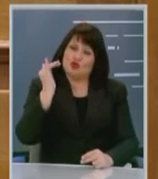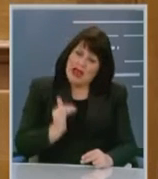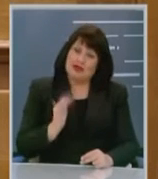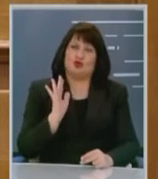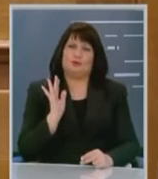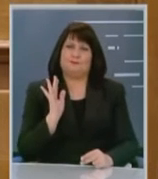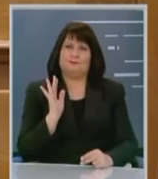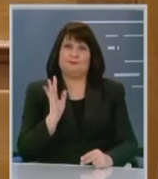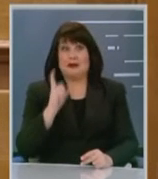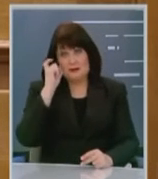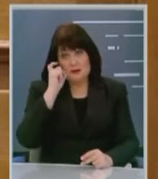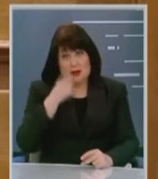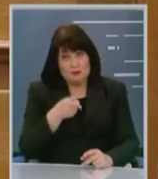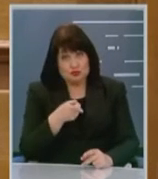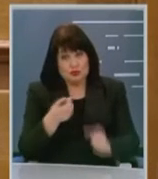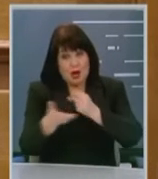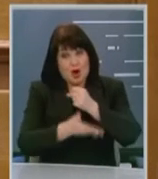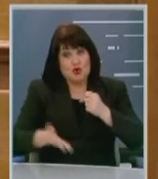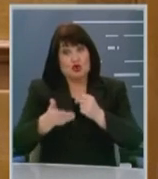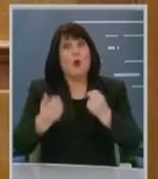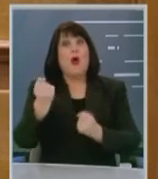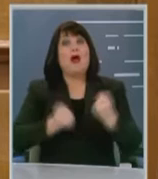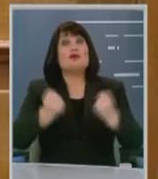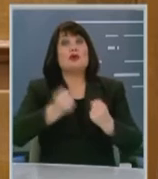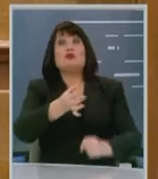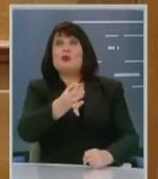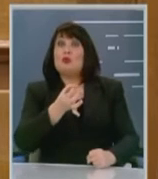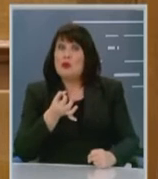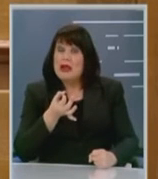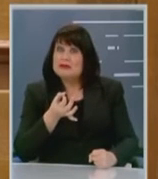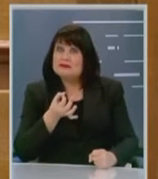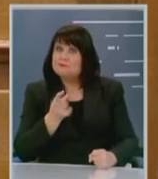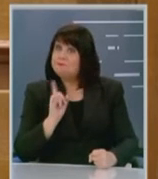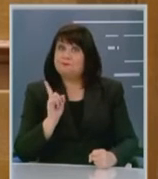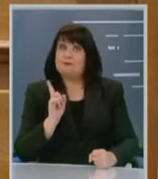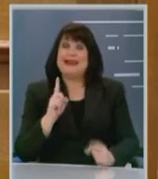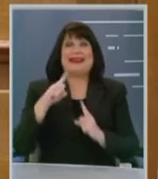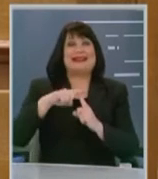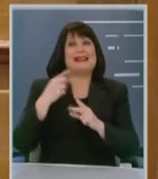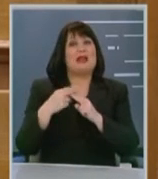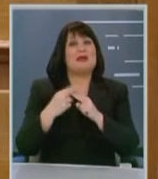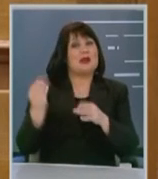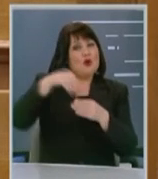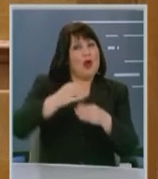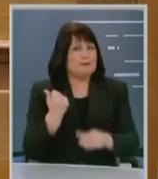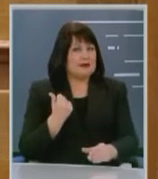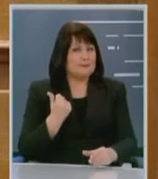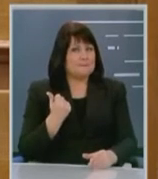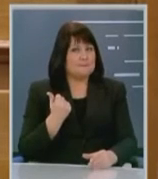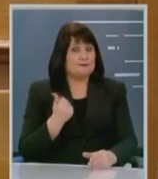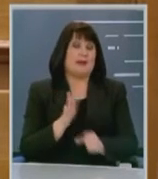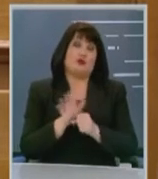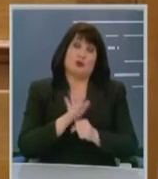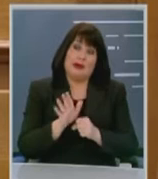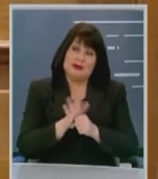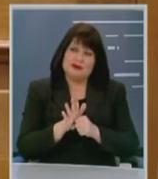έχουμε και υπόψη μας ότι το αγροτικό αυτοκίνητο που επικαλείστε δεν είναι μέσα στο τεκμήριο. Άρα λοιπόν, τουλάχιστον